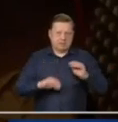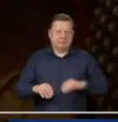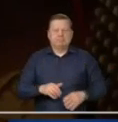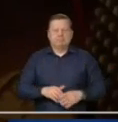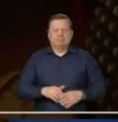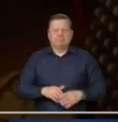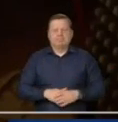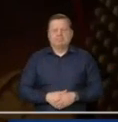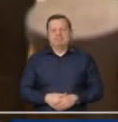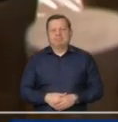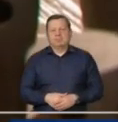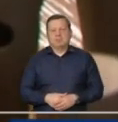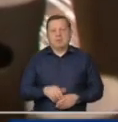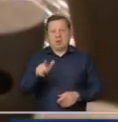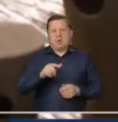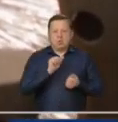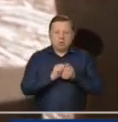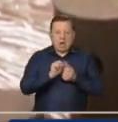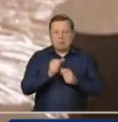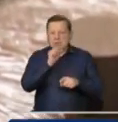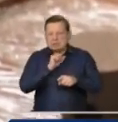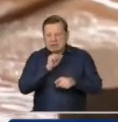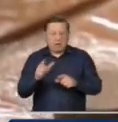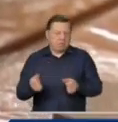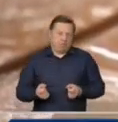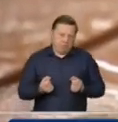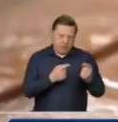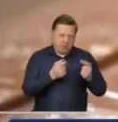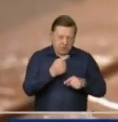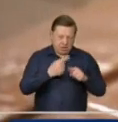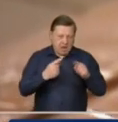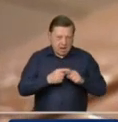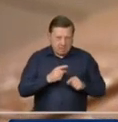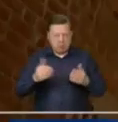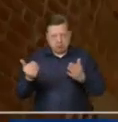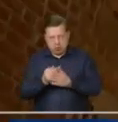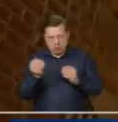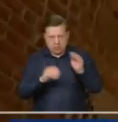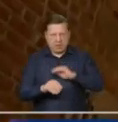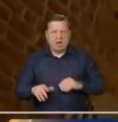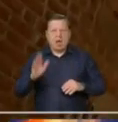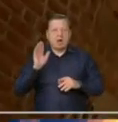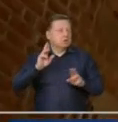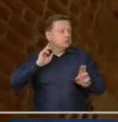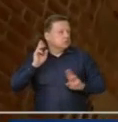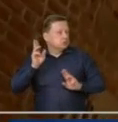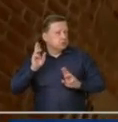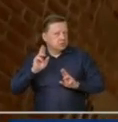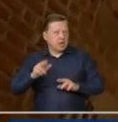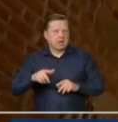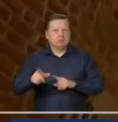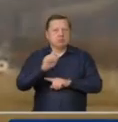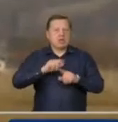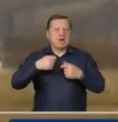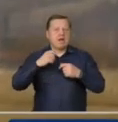pracujemy. Uszkodzone lub zużyte elementy zostaną wymienione na nowe. Dźwięk organów po renowacji będzie można usłyszeć jeszcze przed